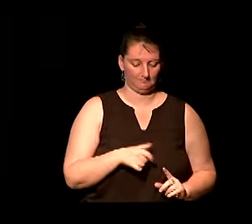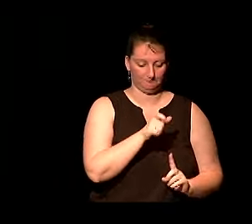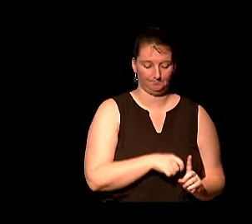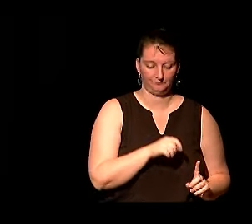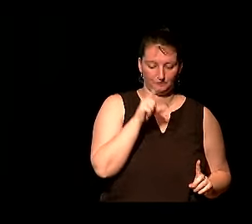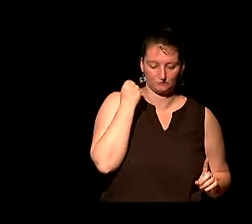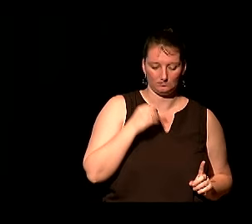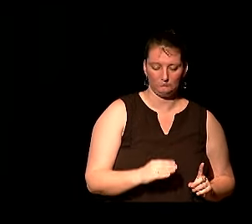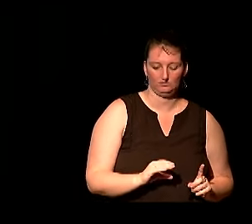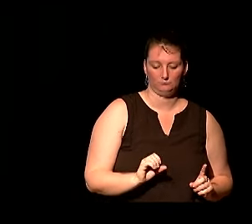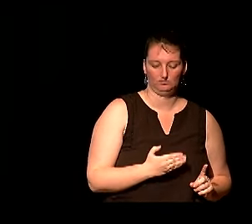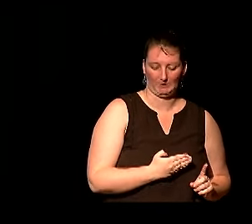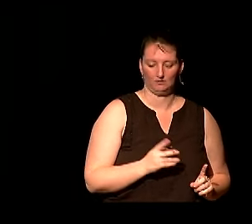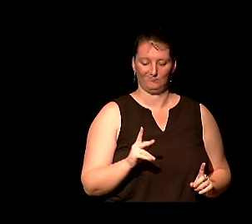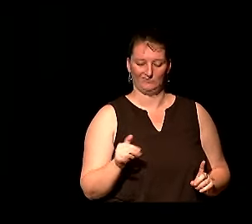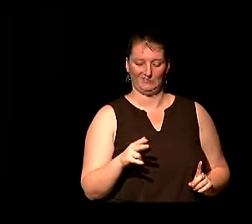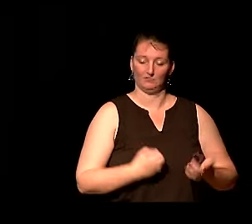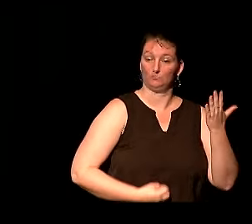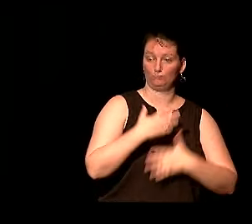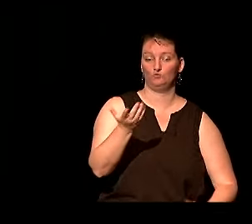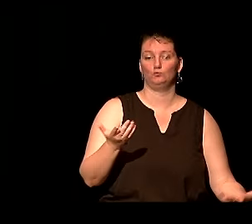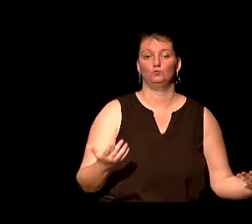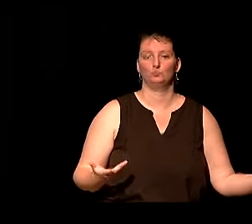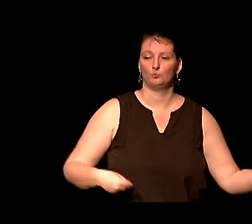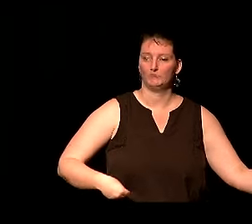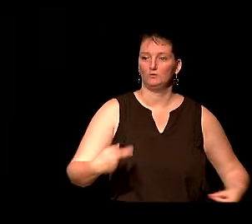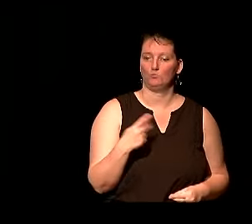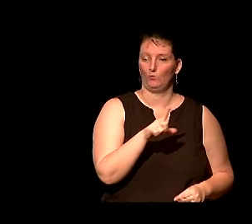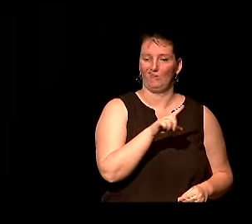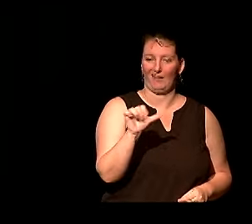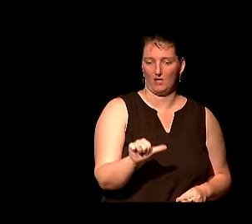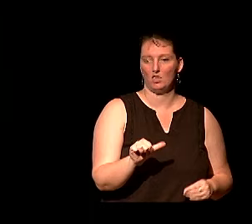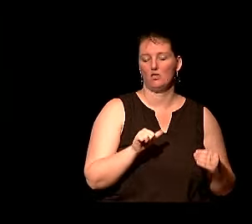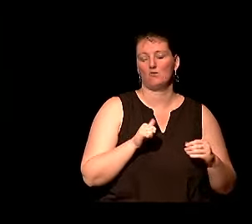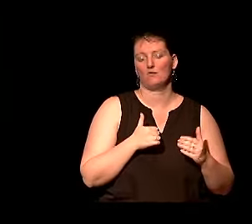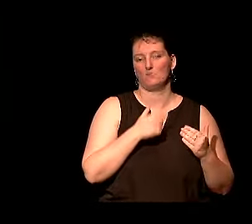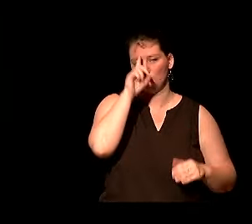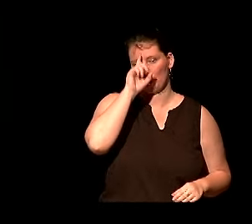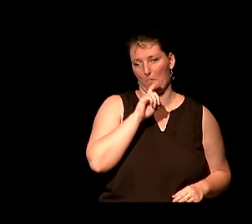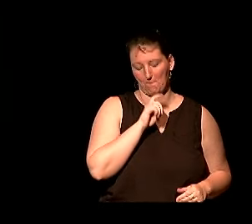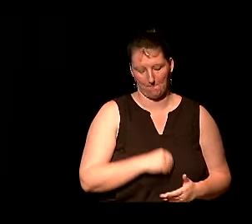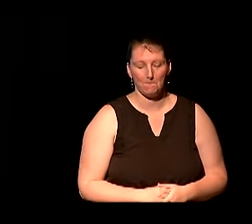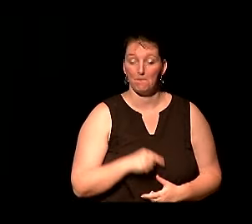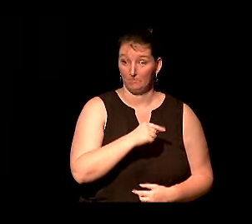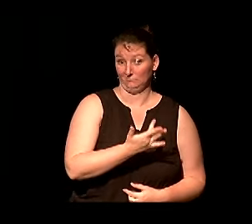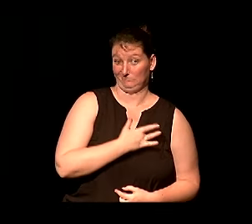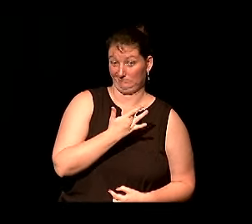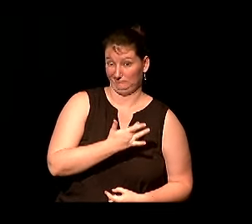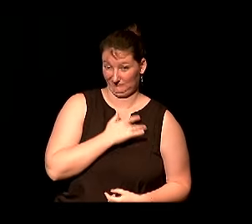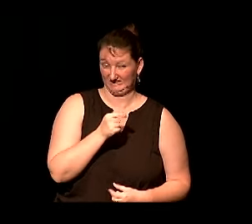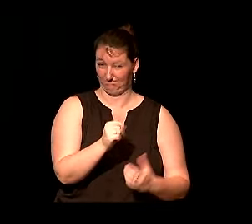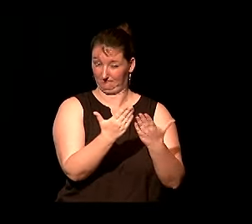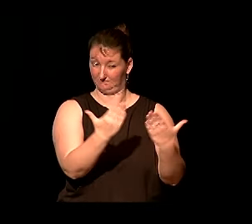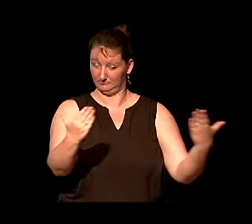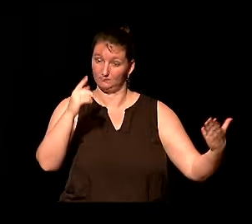le nouveau directeur du Los Angeles Museum. Et cette exposition va être très intéressante parce que c'est un moment où bien